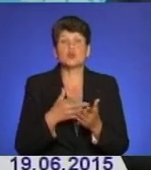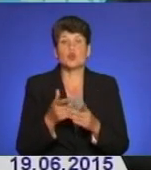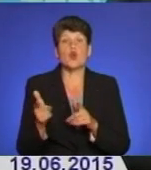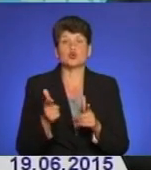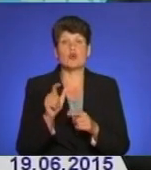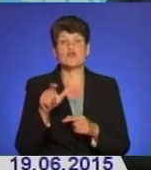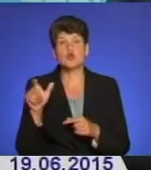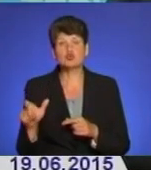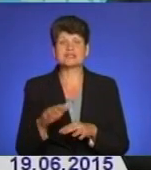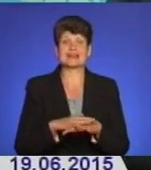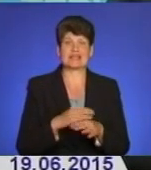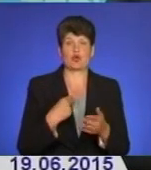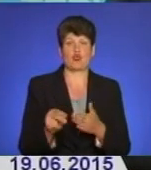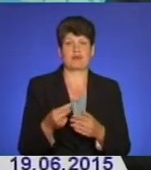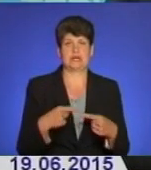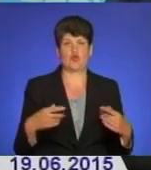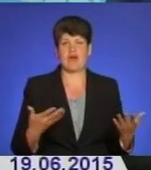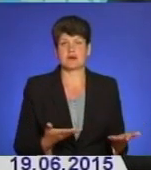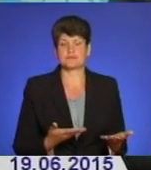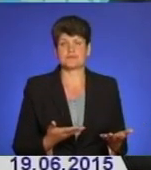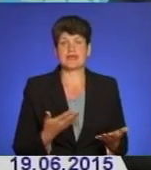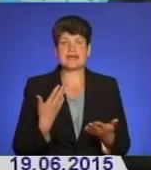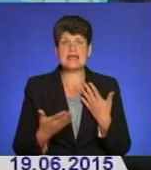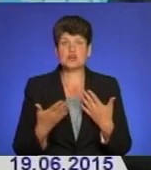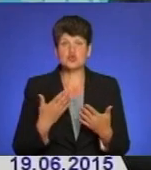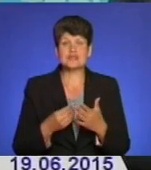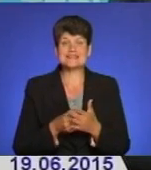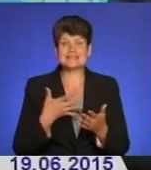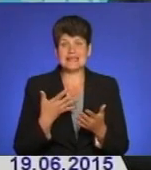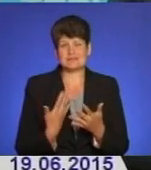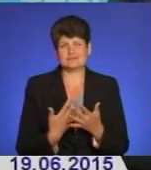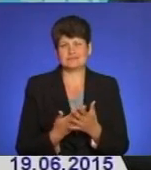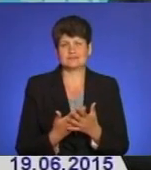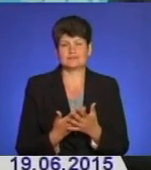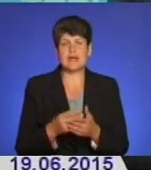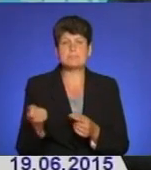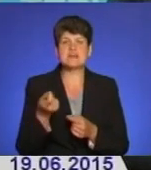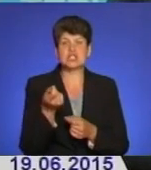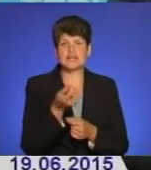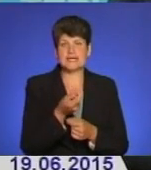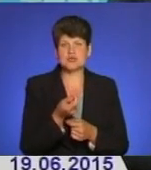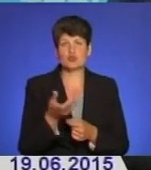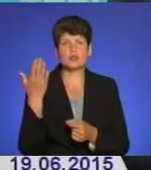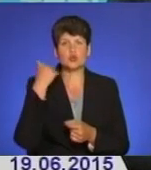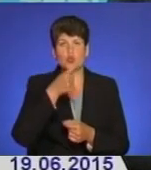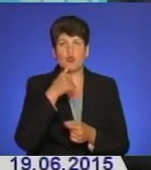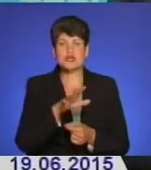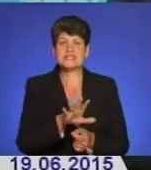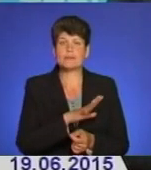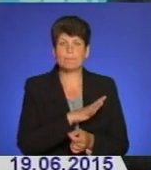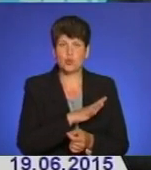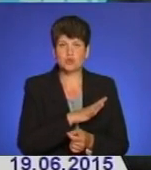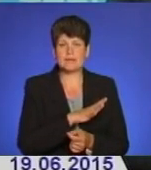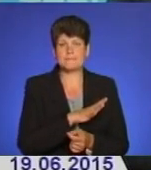і ринки купляти цей товар. Якщо ціна буквально на пшеницю в минулому році була